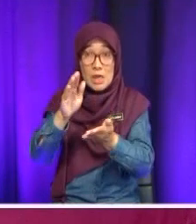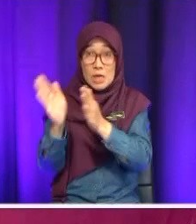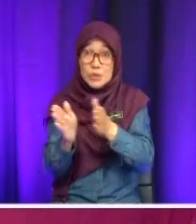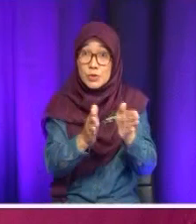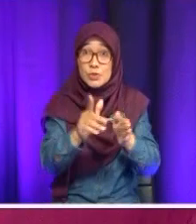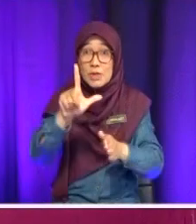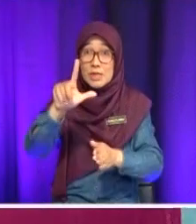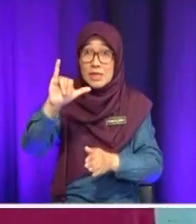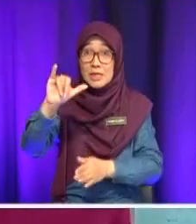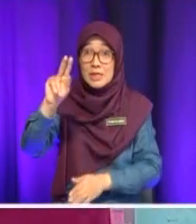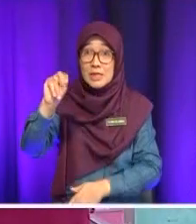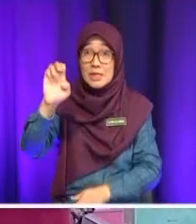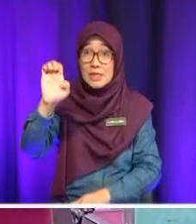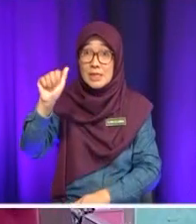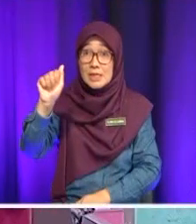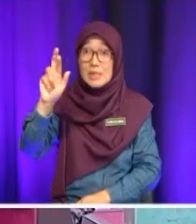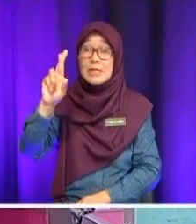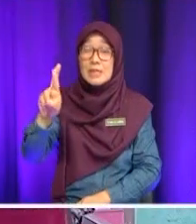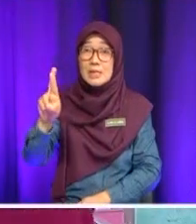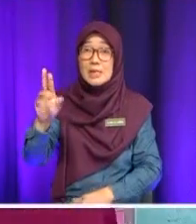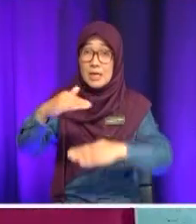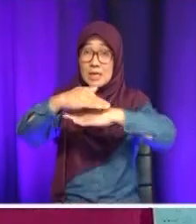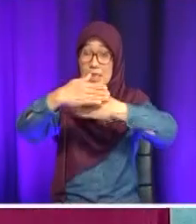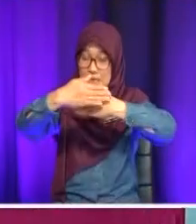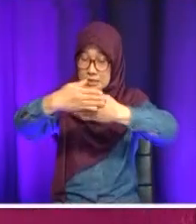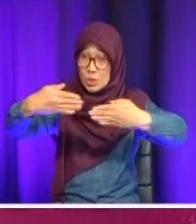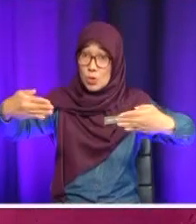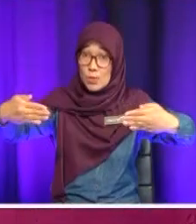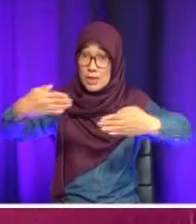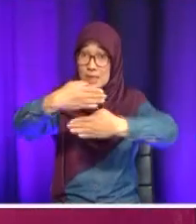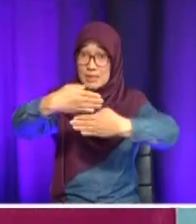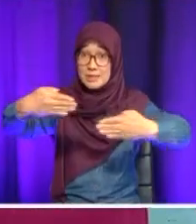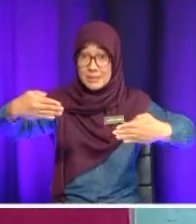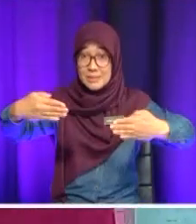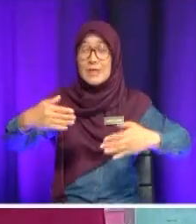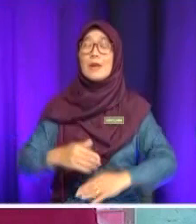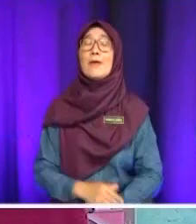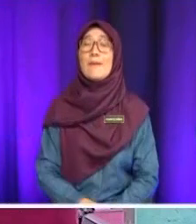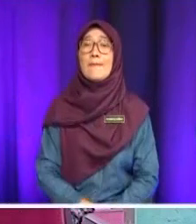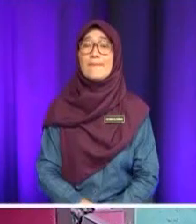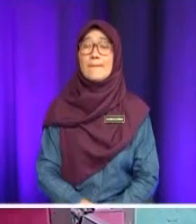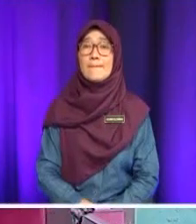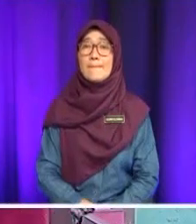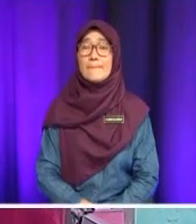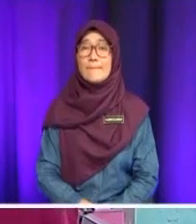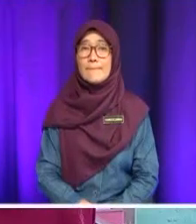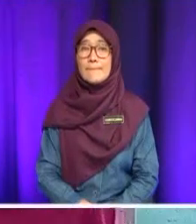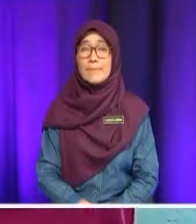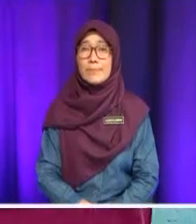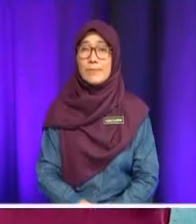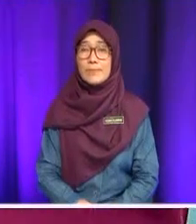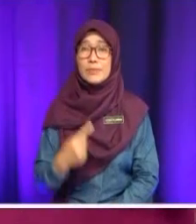dalam sebaris boleh dikatakan 4 mewakili satu susunan linear jadi di situ